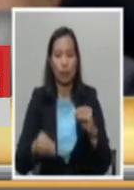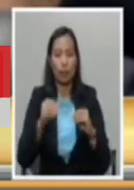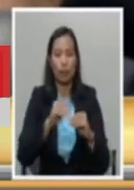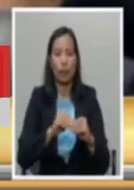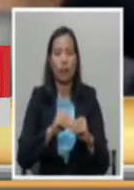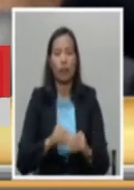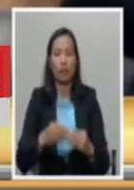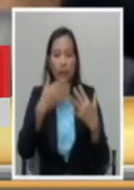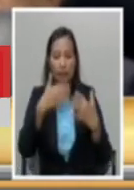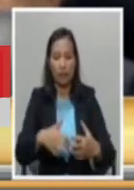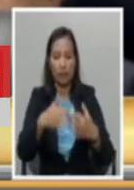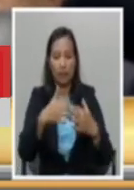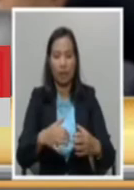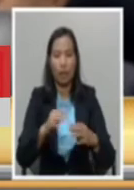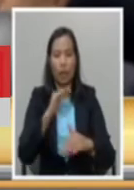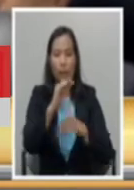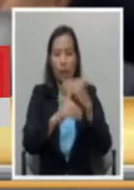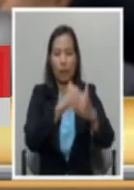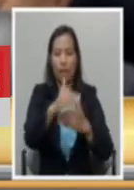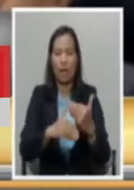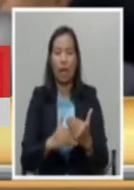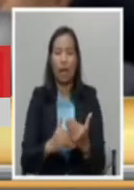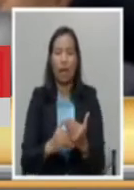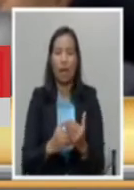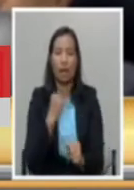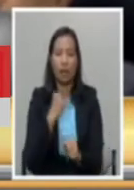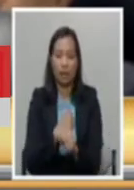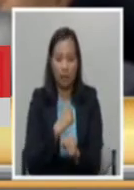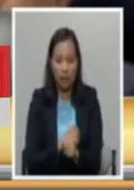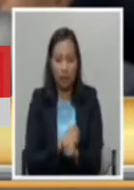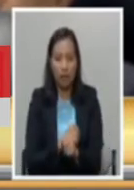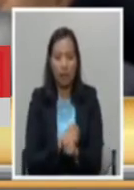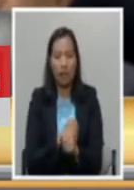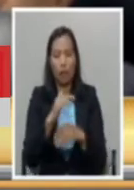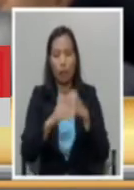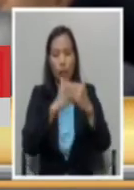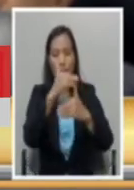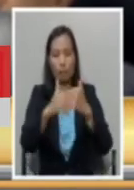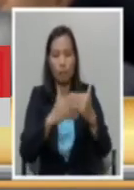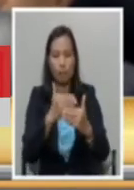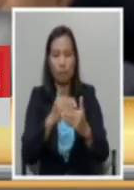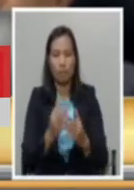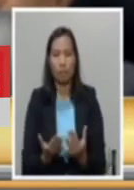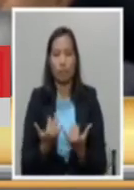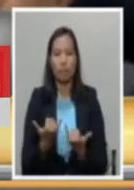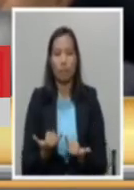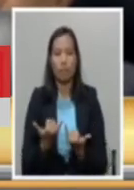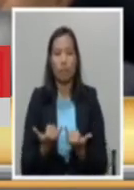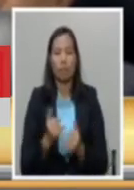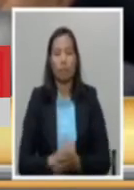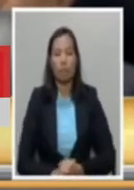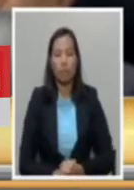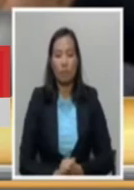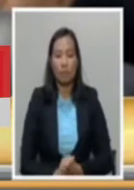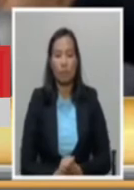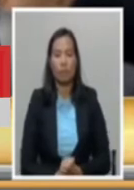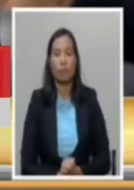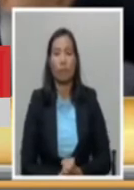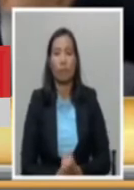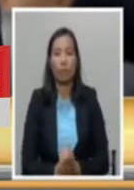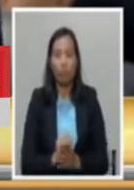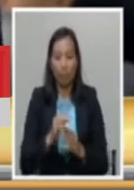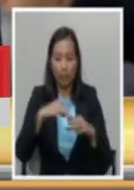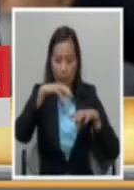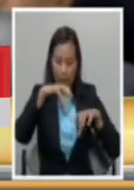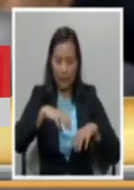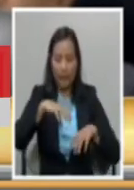ผลิตเพื่อสร้างงานสร้างรายได้ให้เกิดมูลค่าเพิ่มวันนี้ท่านประธานครับผู้ประกอบการเจ้าของโร